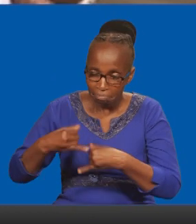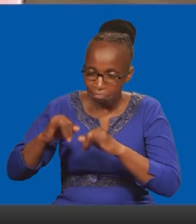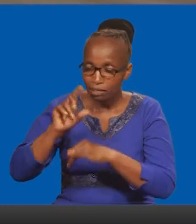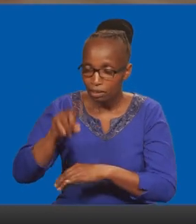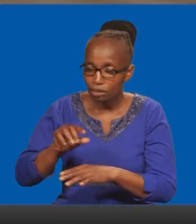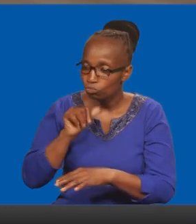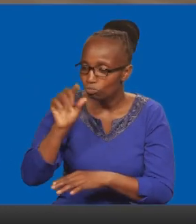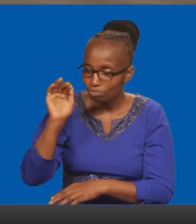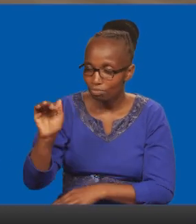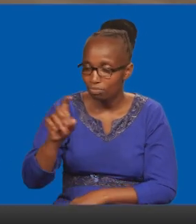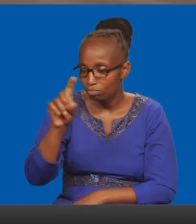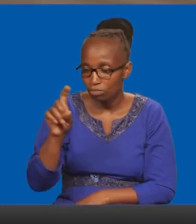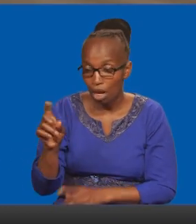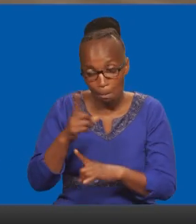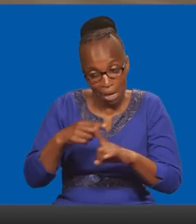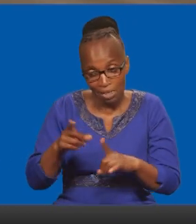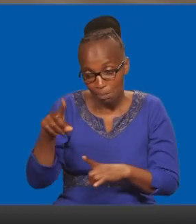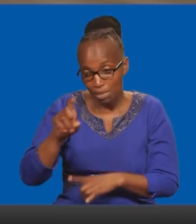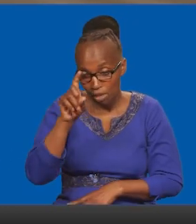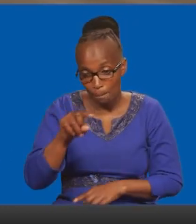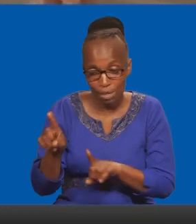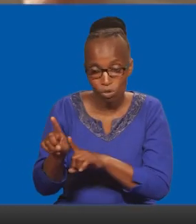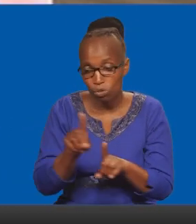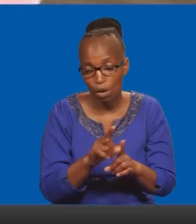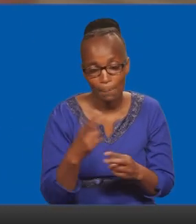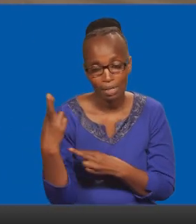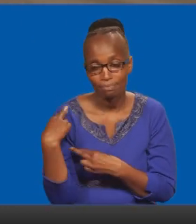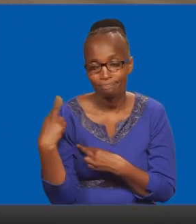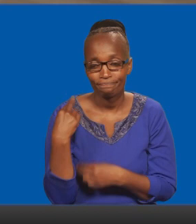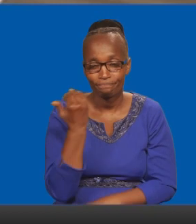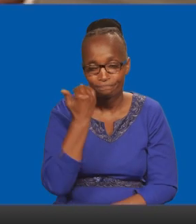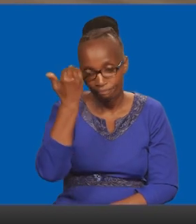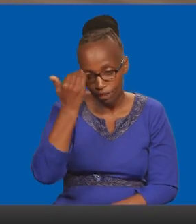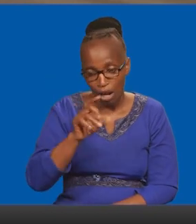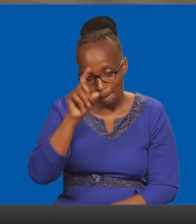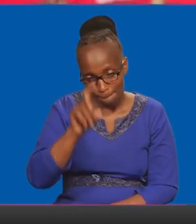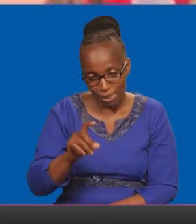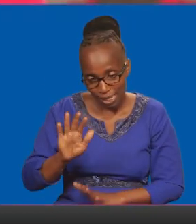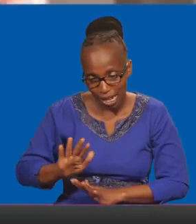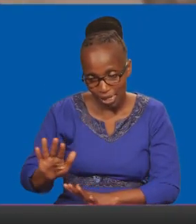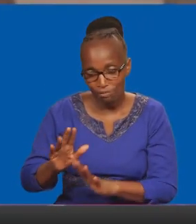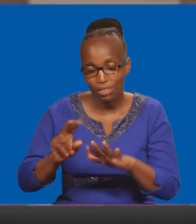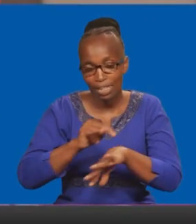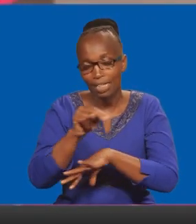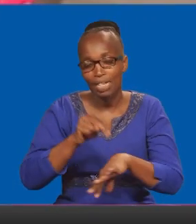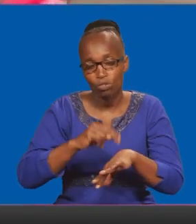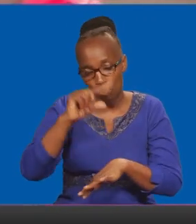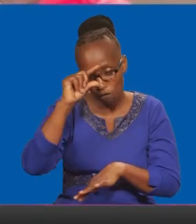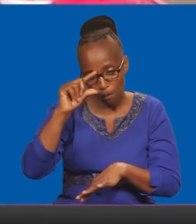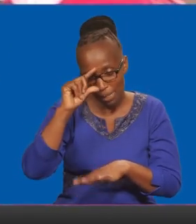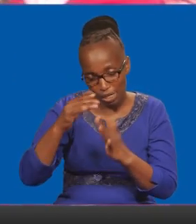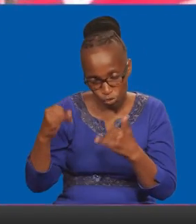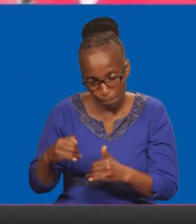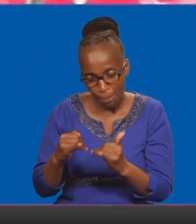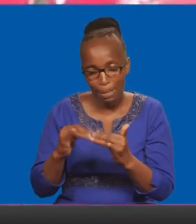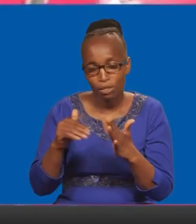Tukiuliza swali tunaambiwa tusiulize. Iko independence of the judiciary. But somebody must also hold them to account. Aidha, mahakama imetakiwa